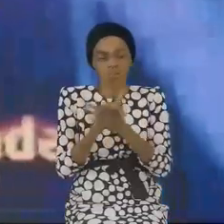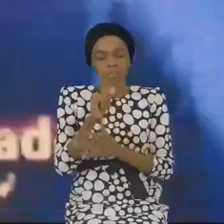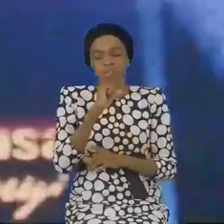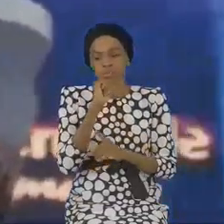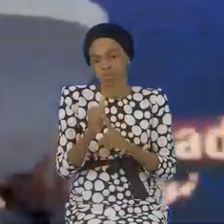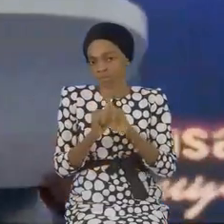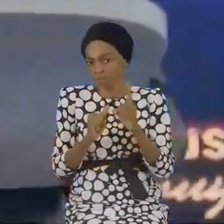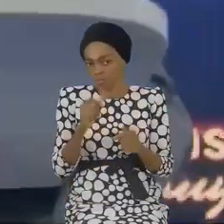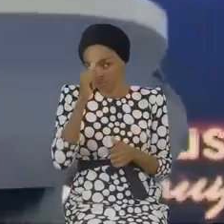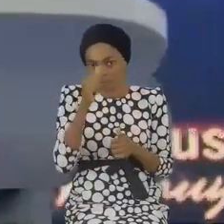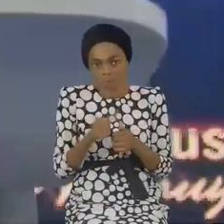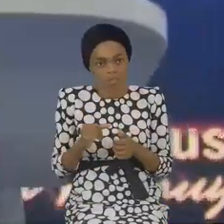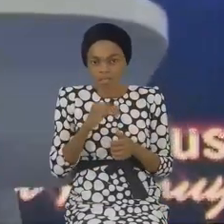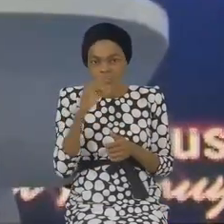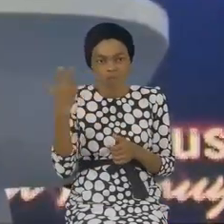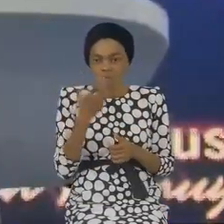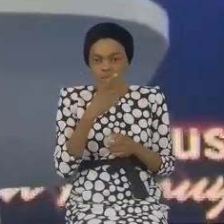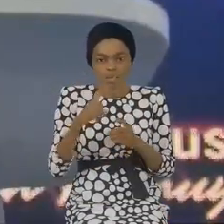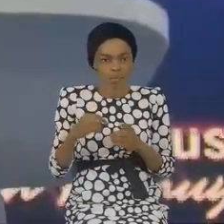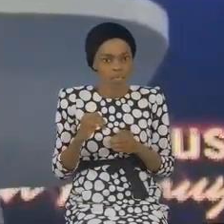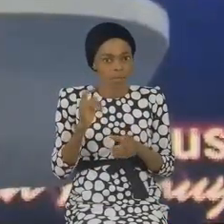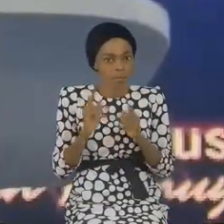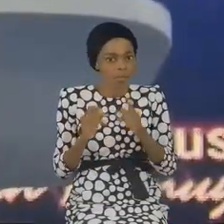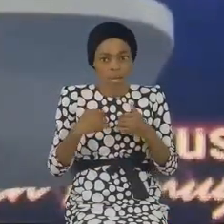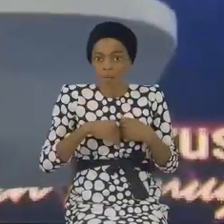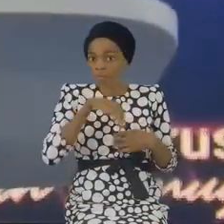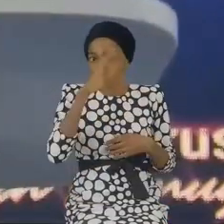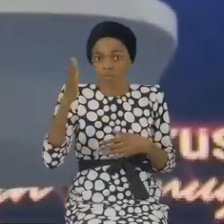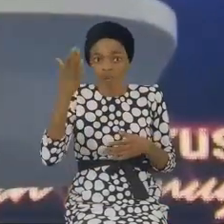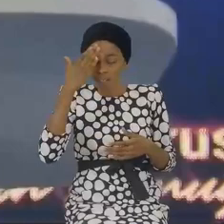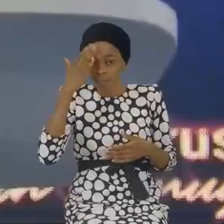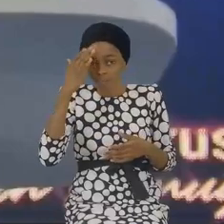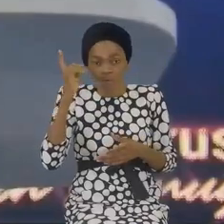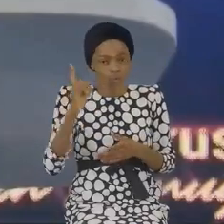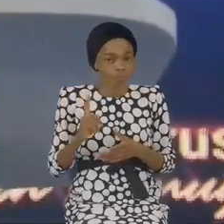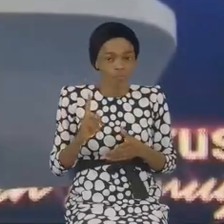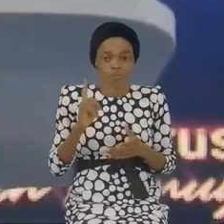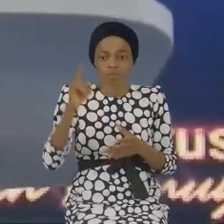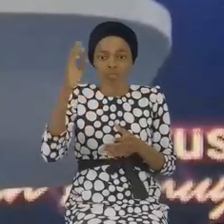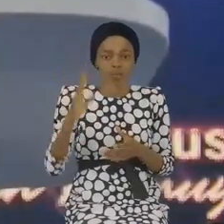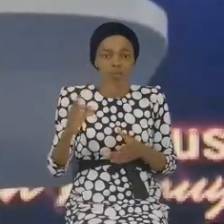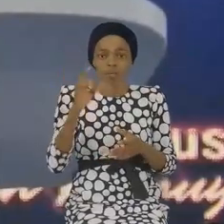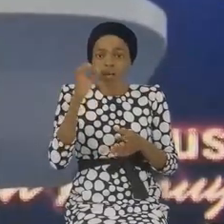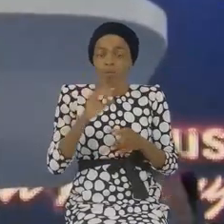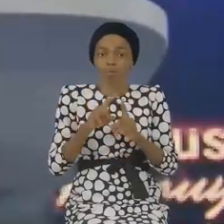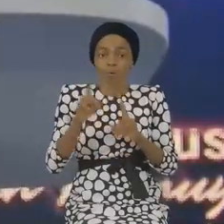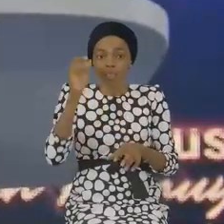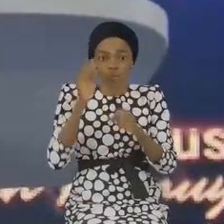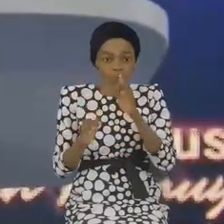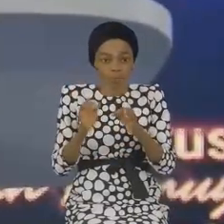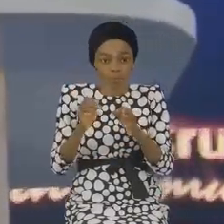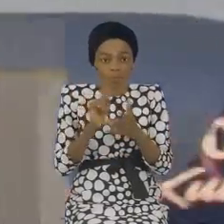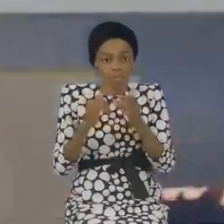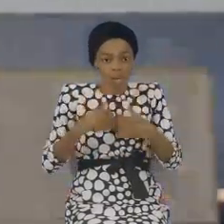Rappelez-vous, il ne parle pas de ceux qui n'avaient jamais connu les miracles de Dieu, il parle de ceux qui était sorti d'Égypte et